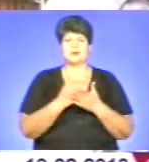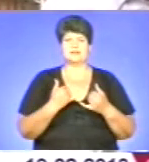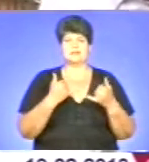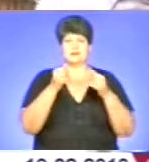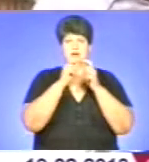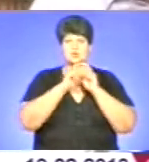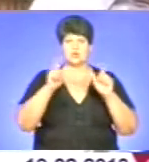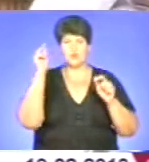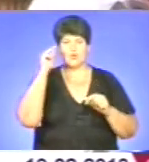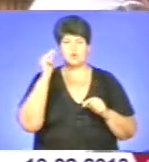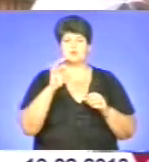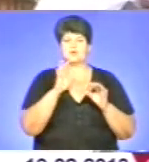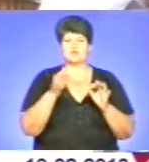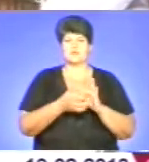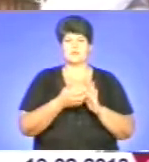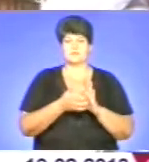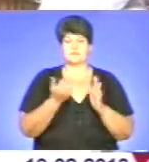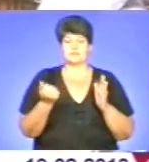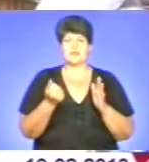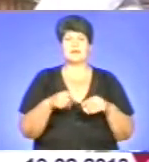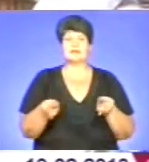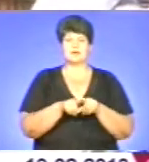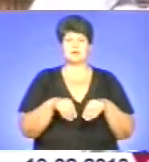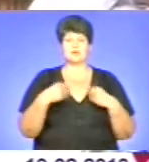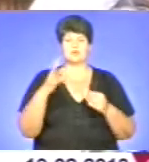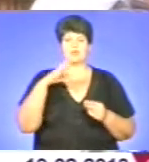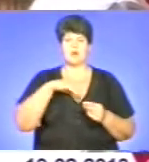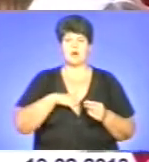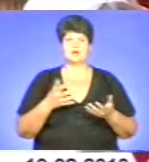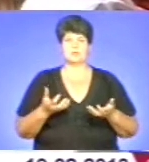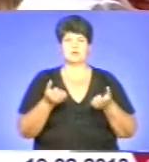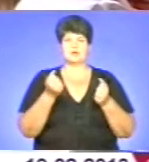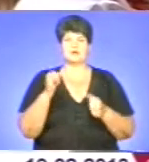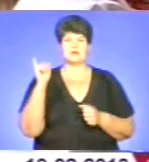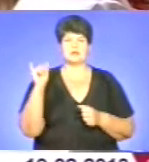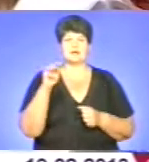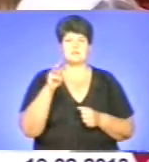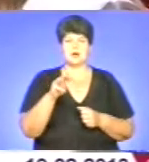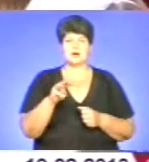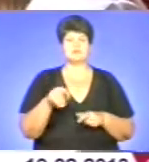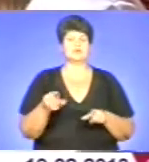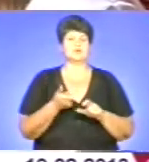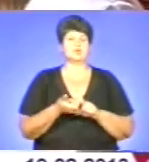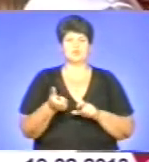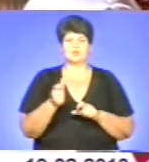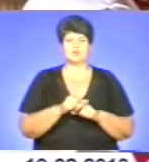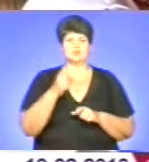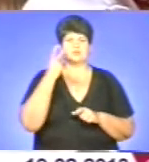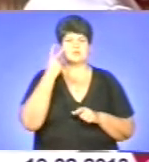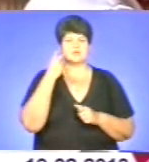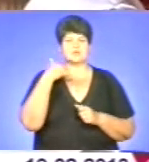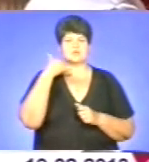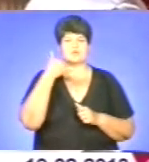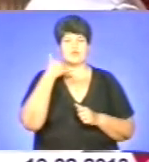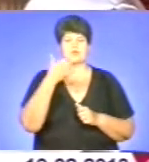нічого не бракувало і також надають моральну підтримку Таку як Ірина михалівна вона дуже постійно дзвонить і